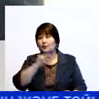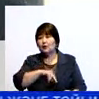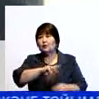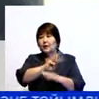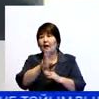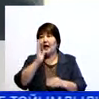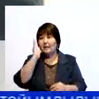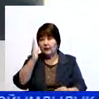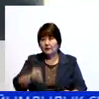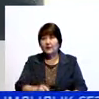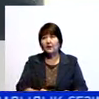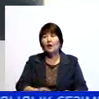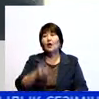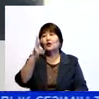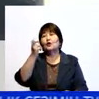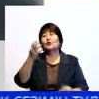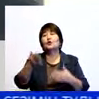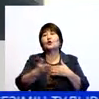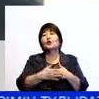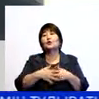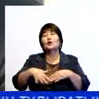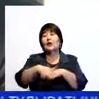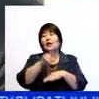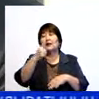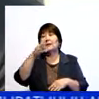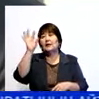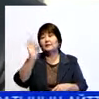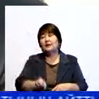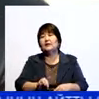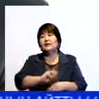қамтимыз, 200-ге жуық халықты бір мезетте қамтамасыз етеміз.